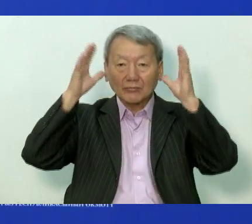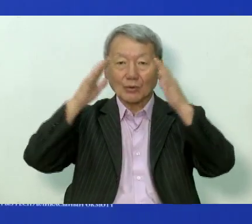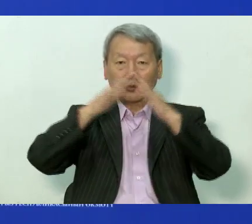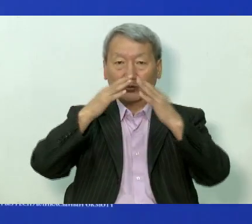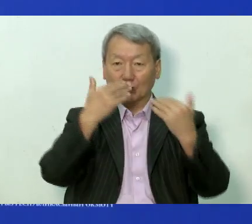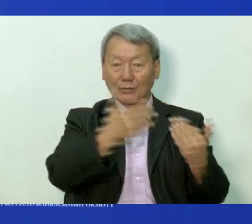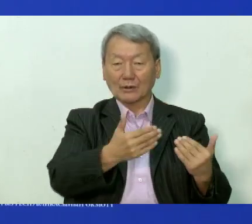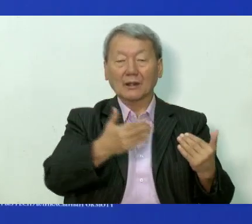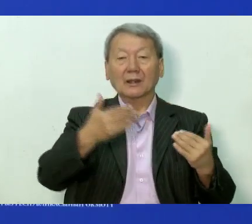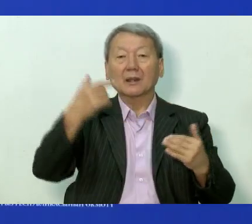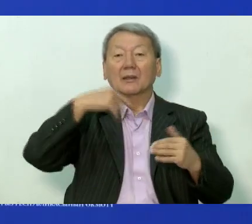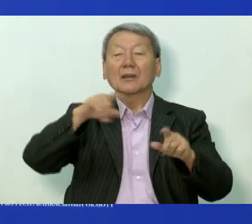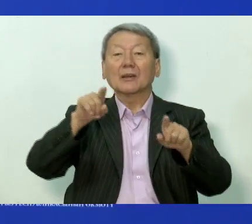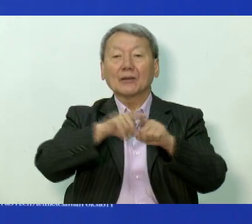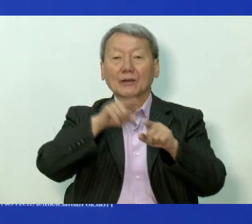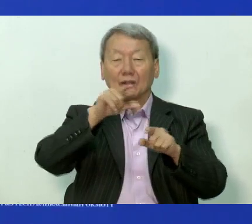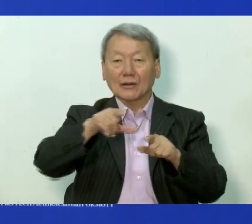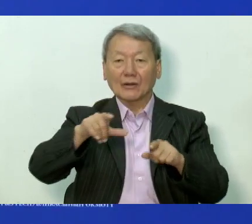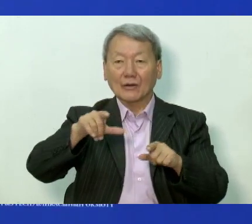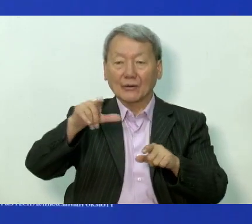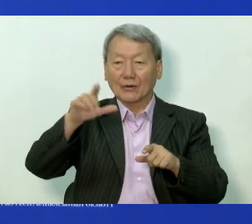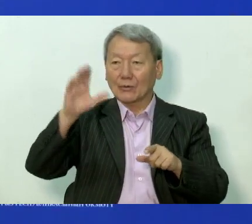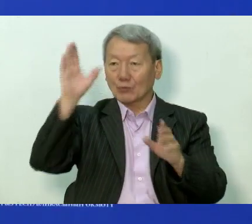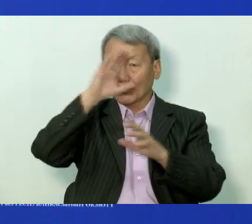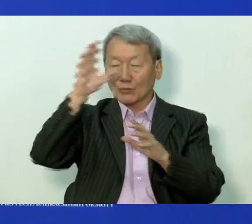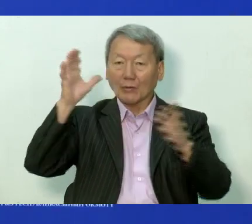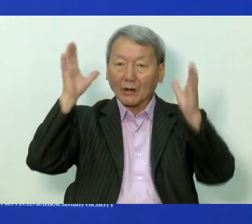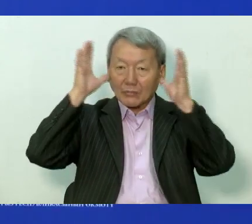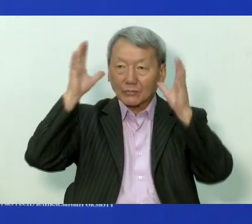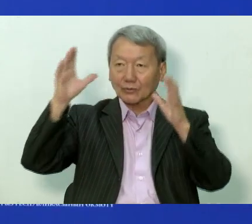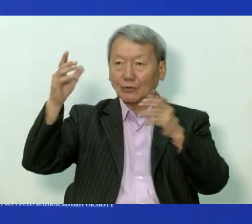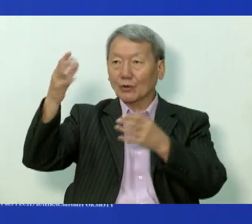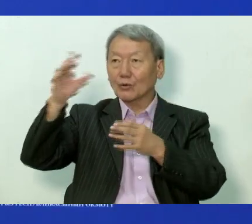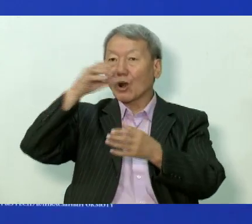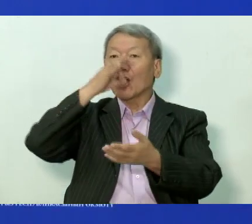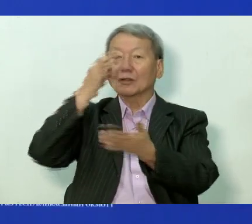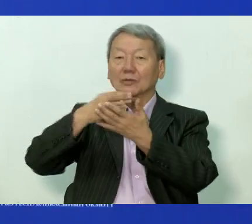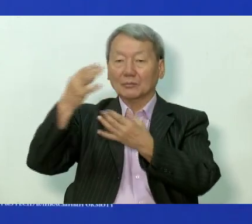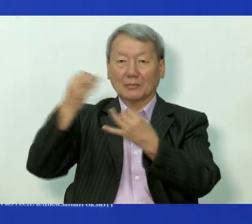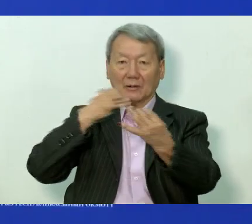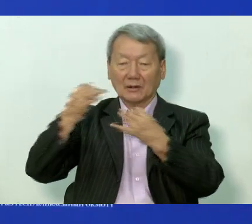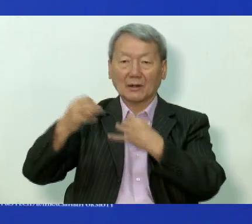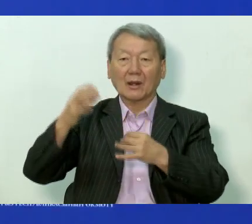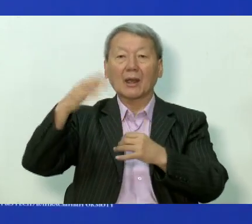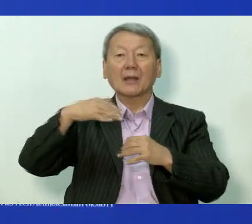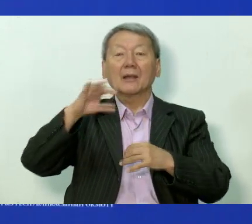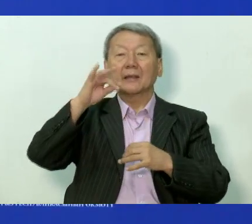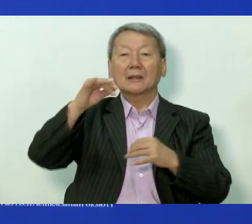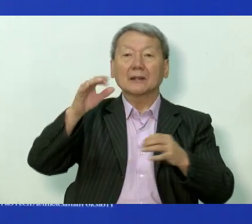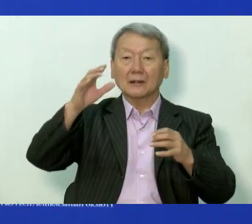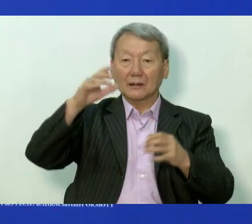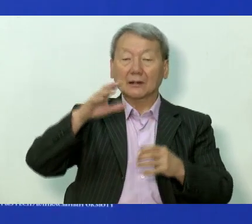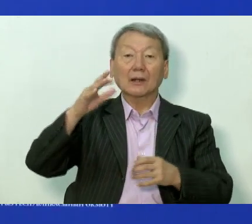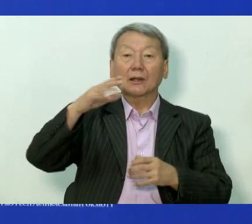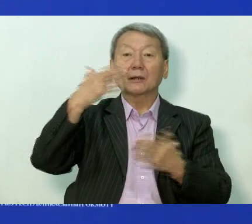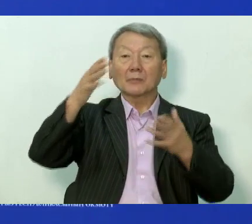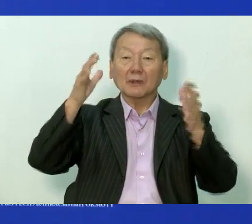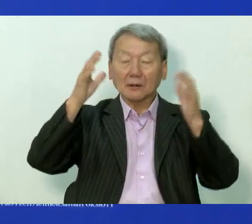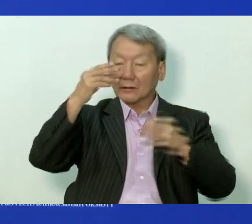Эти рекомендации мы разрабатывали совместно с Духовным управлением мусульман. Рекомендации для церквей. Мы ее